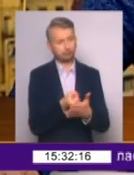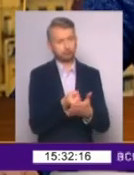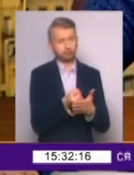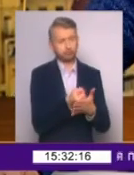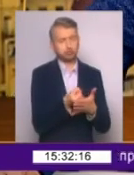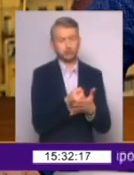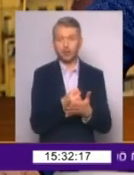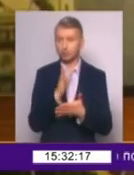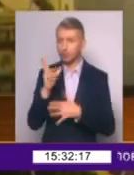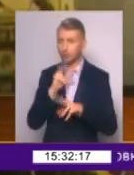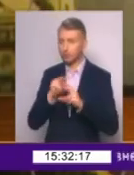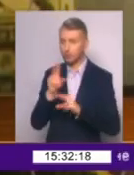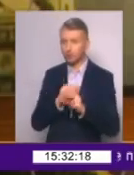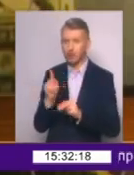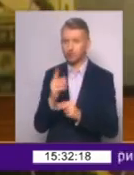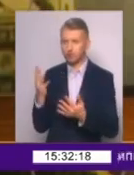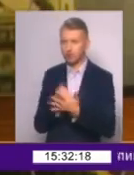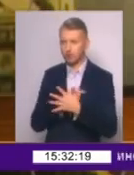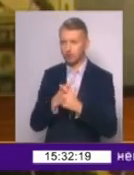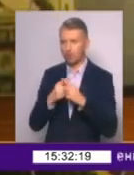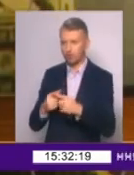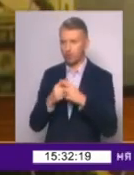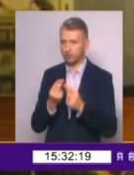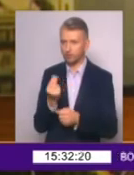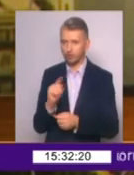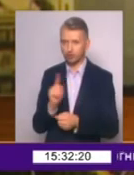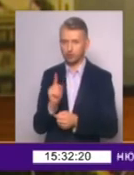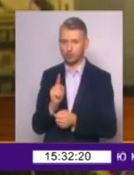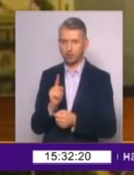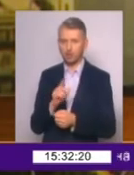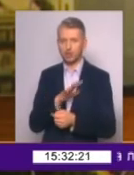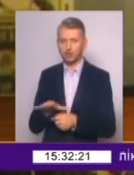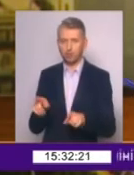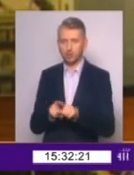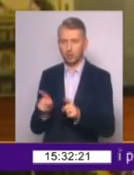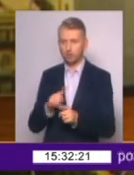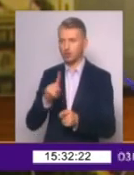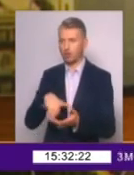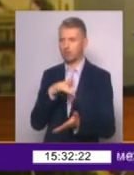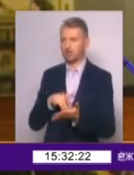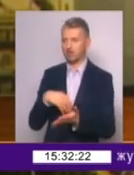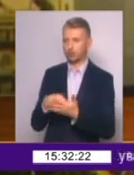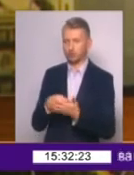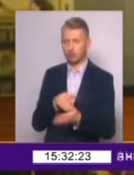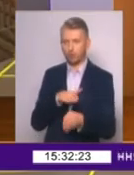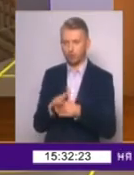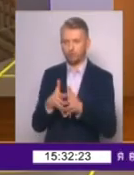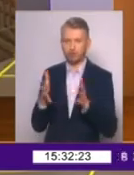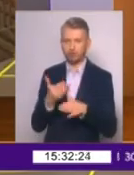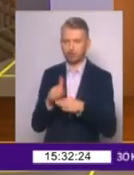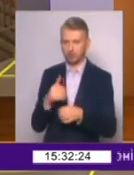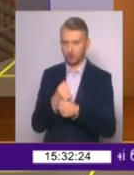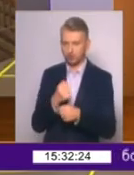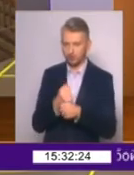будемо сподіватися, що знайдеться цей компроміс в коштах, щоб дійсно не вийшло, що за міський бюджет повністю найбільша частина робіт робиться,